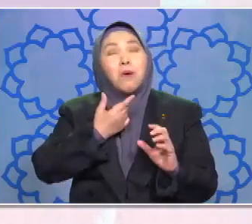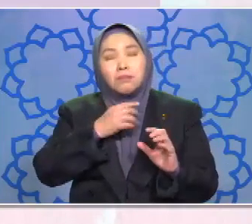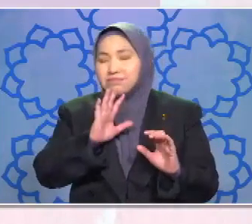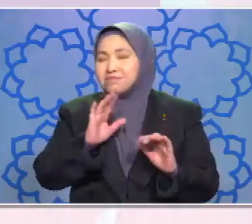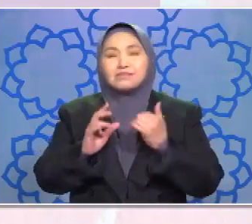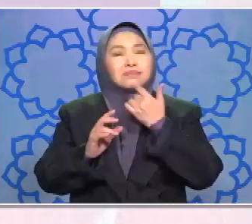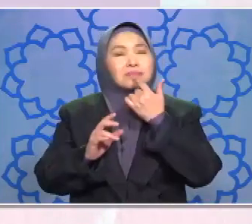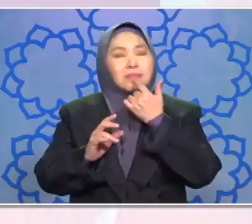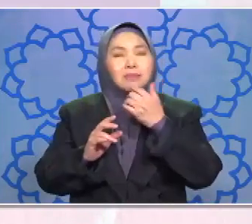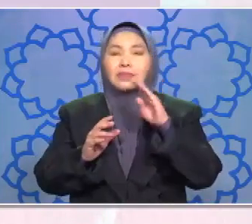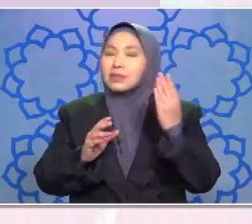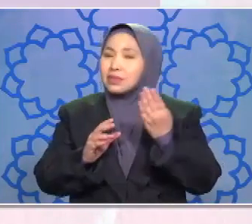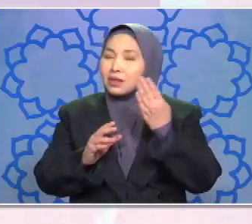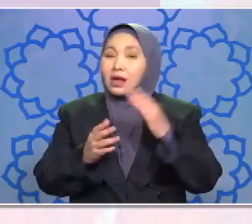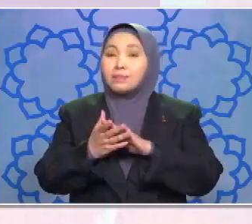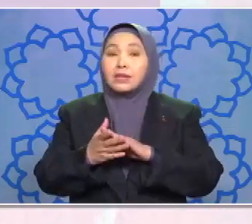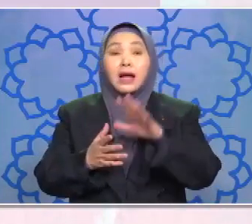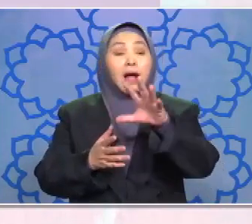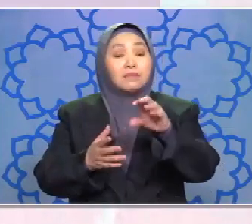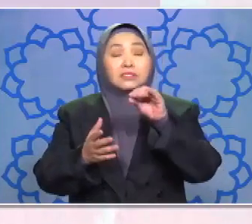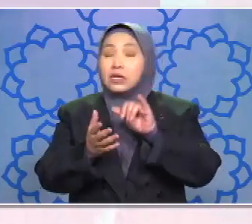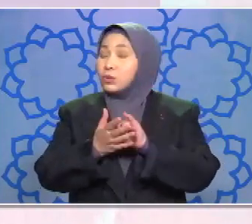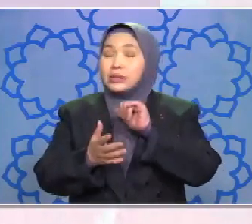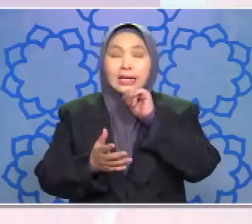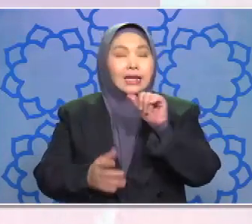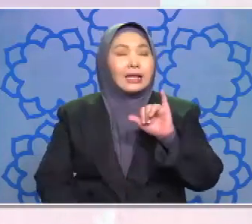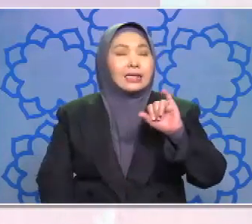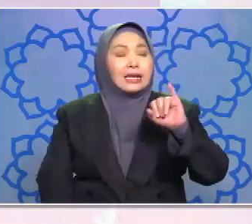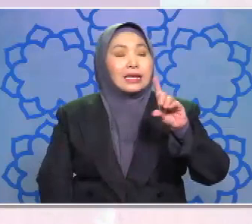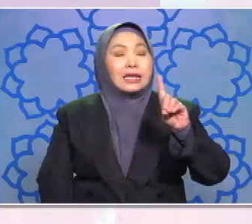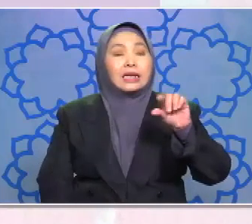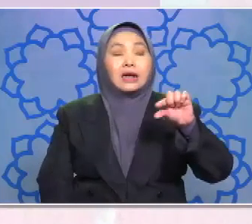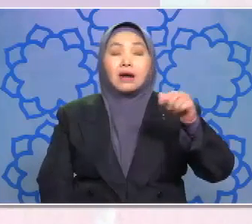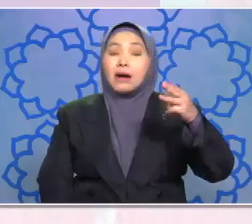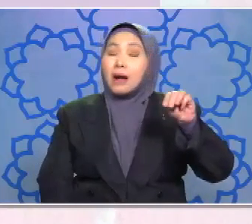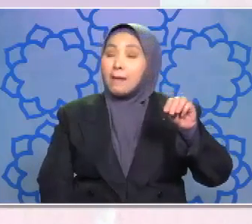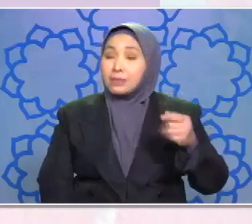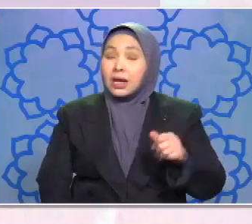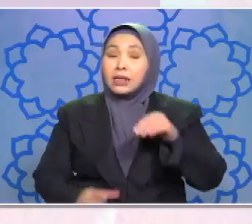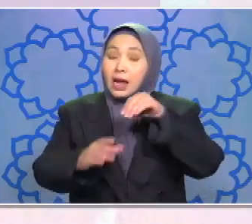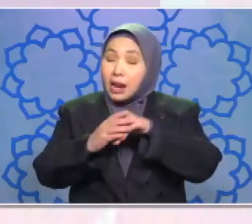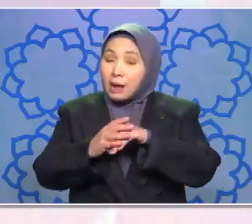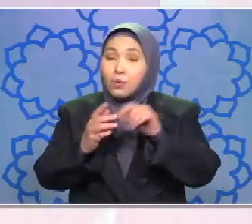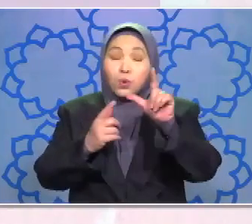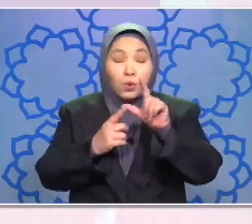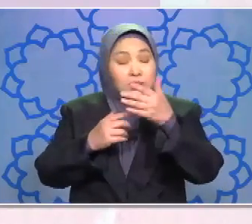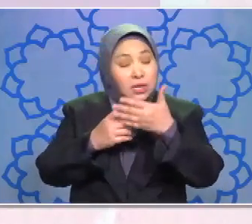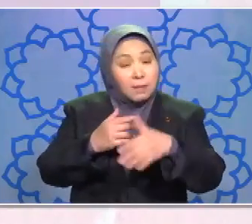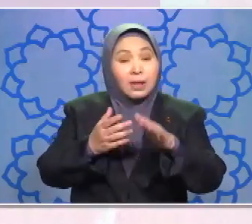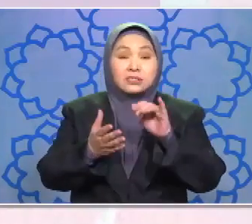ini, amzah itu tidak diidghamkan ke dalam huruf yang selepas dia.